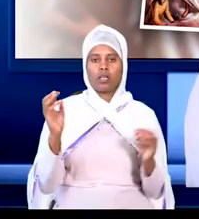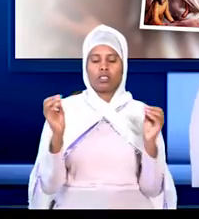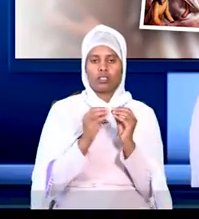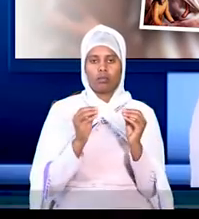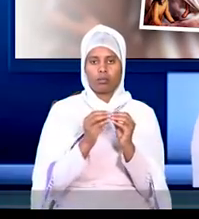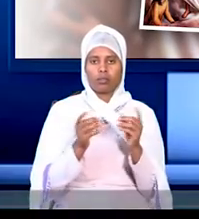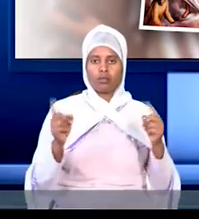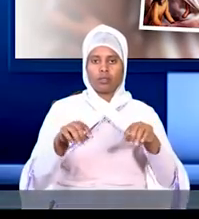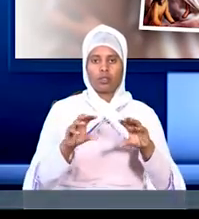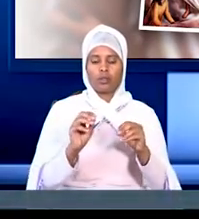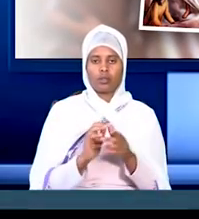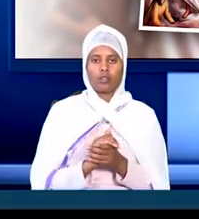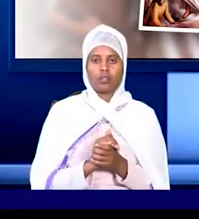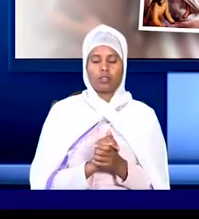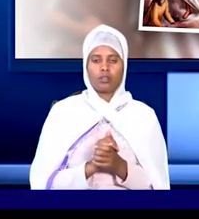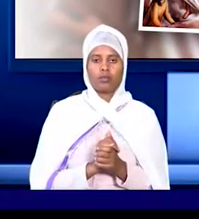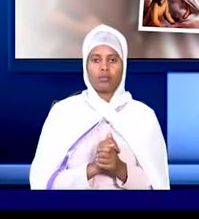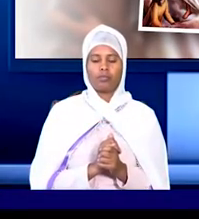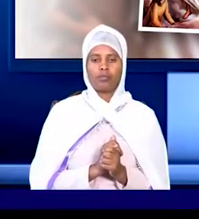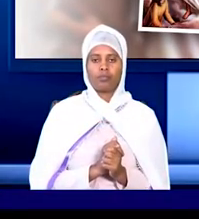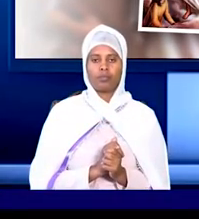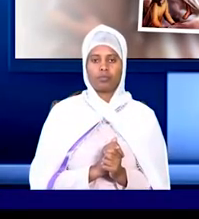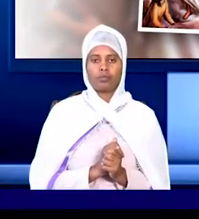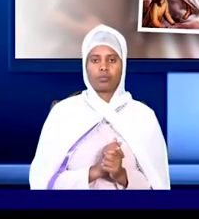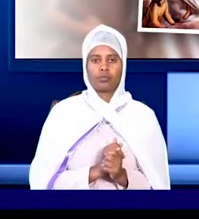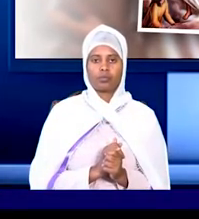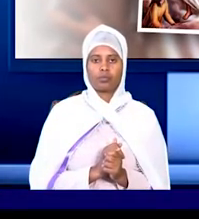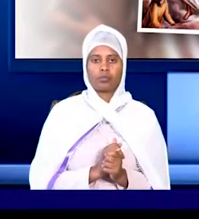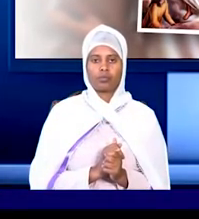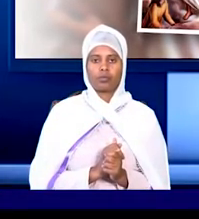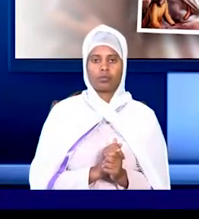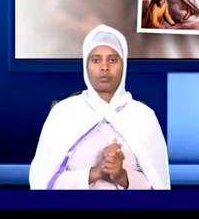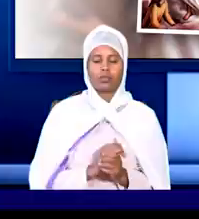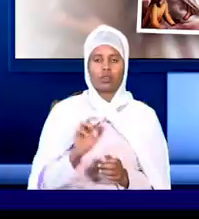ناي إلا تعرضن أوهيد خمساني قلاسيس